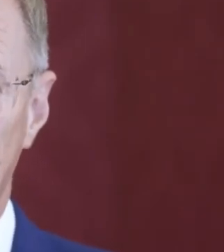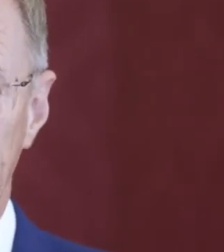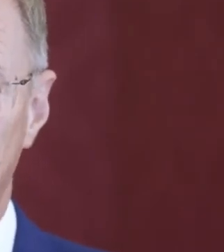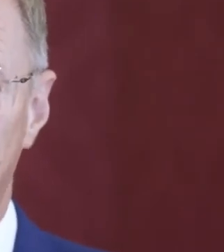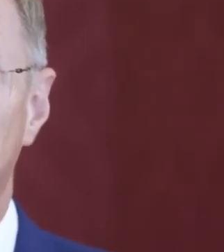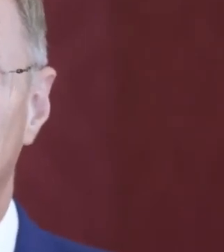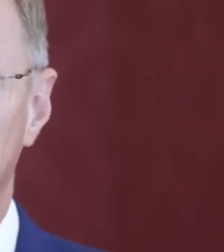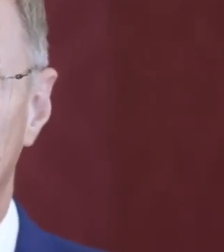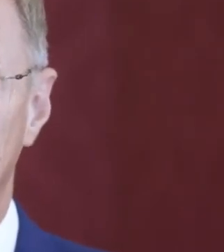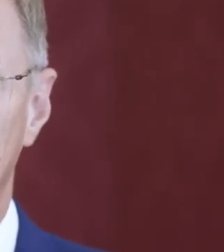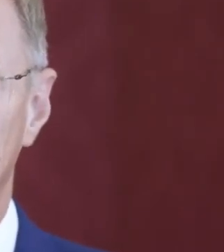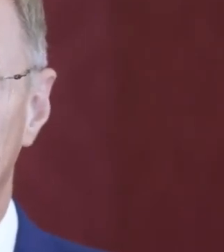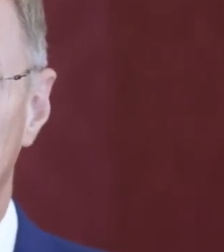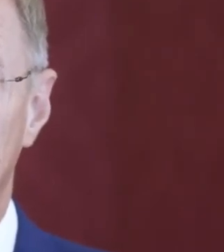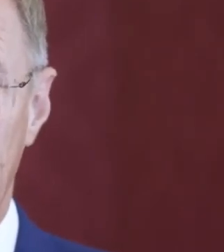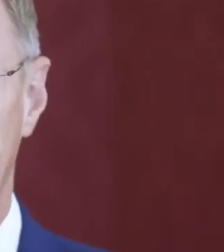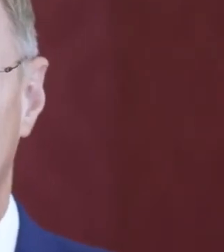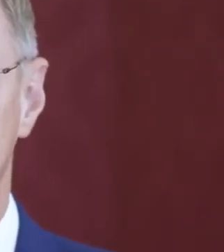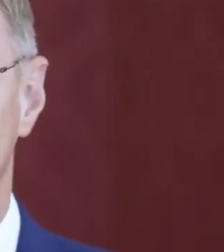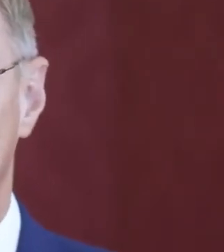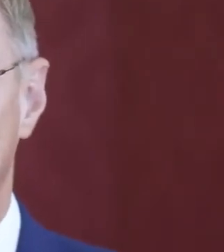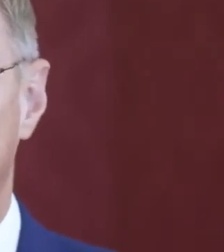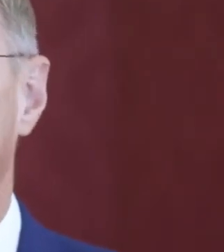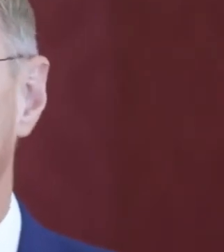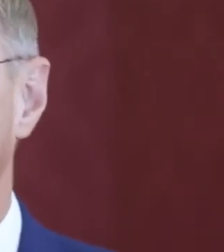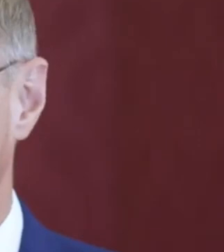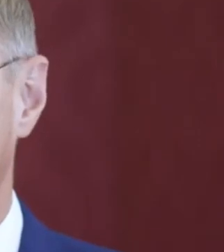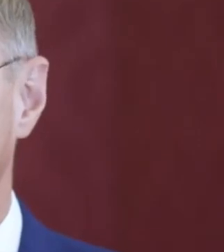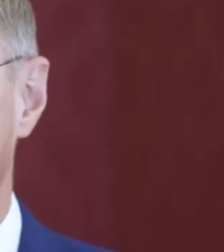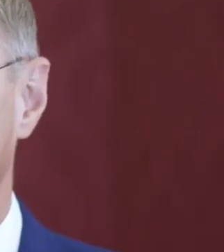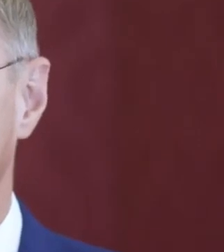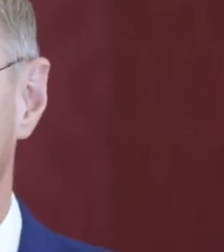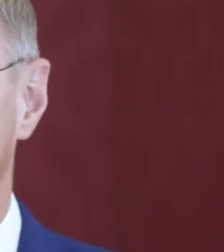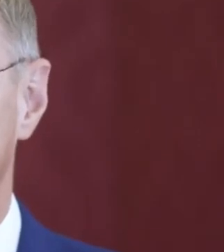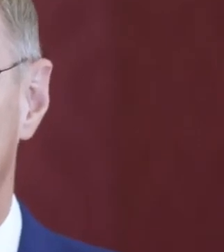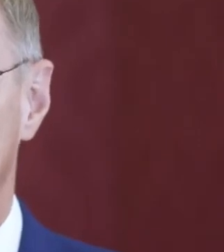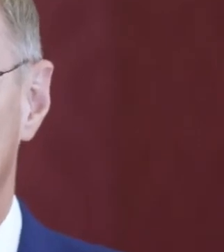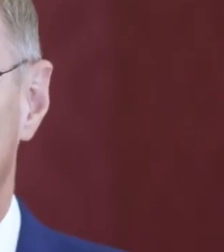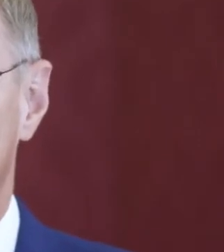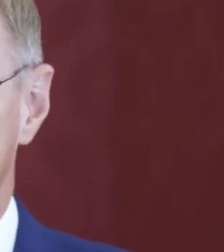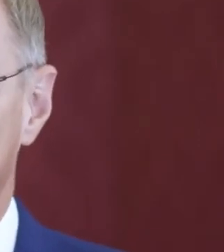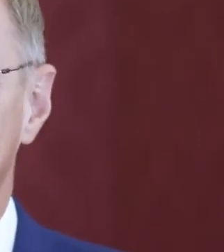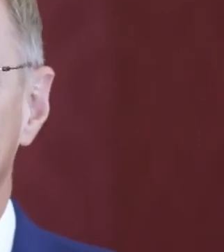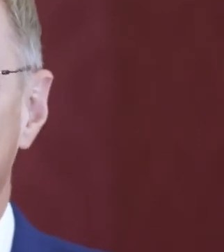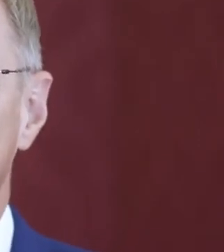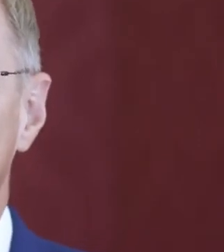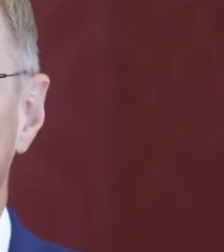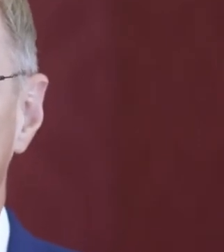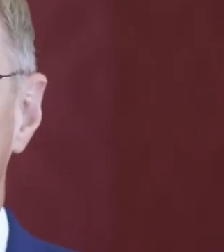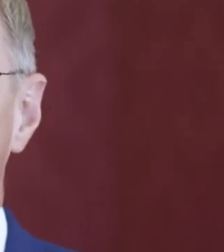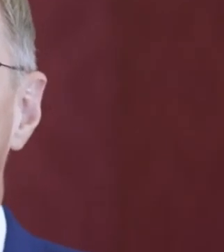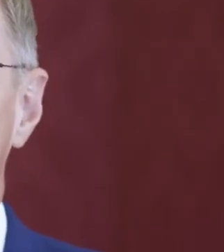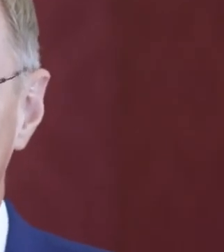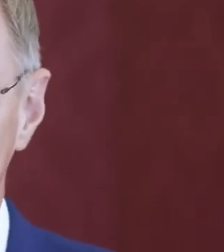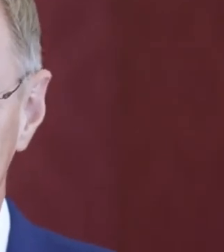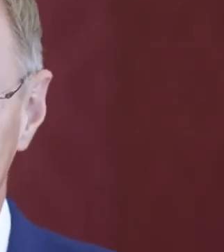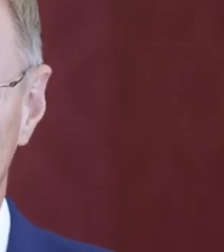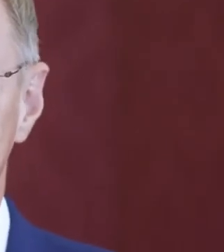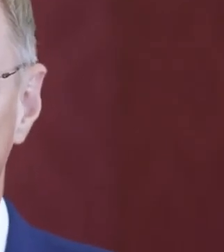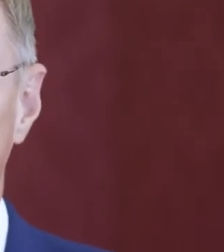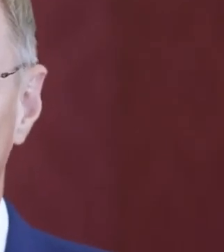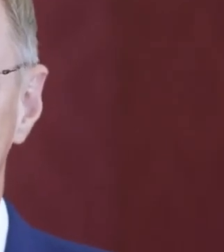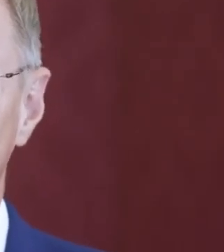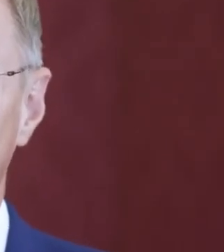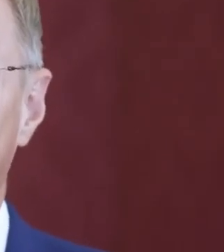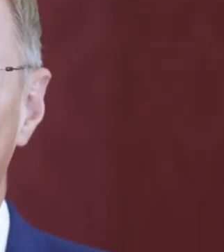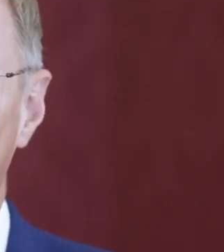schwierigen Rahmenbedingungen gefördert werden. Etwas, woran wir täglich arbeiten. Sehr geehrte Damen und Herren, an Ideen wird